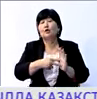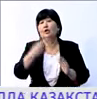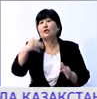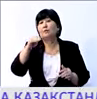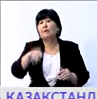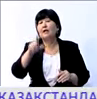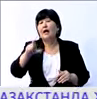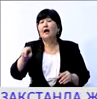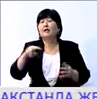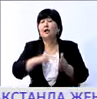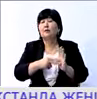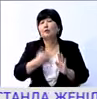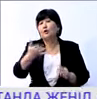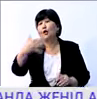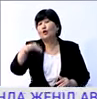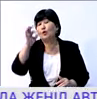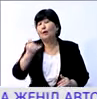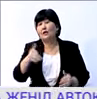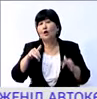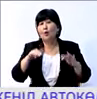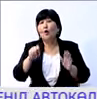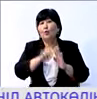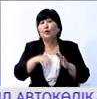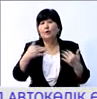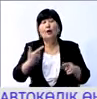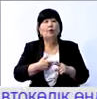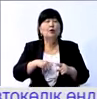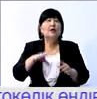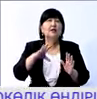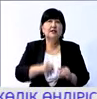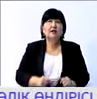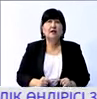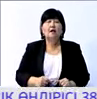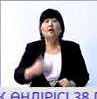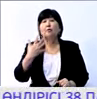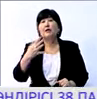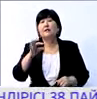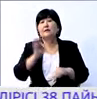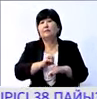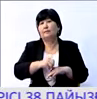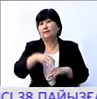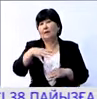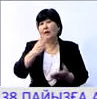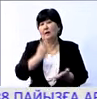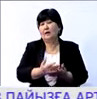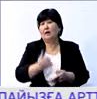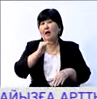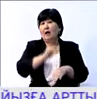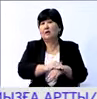адамды жоспарладық. Соның 50% қазіргі таңда өтіп отыр. Оның ішінен 5 қатерлі ісік анықталып отыр.